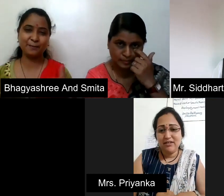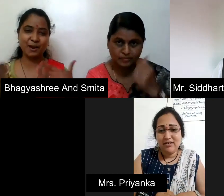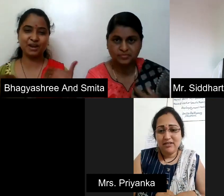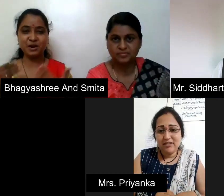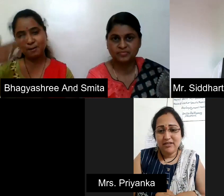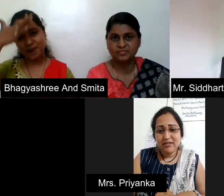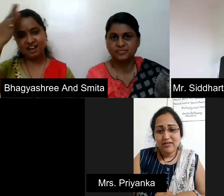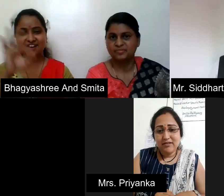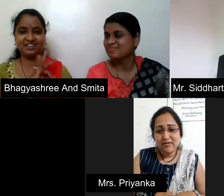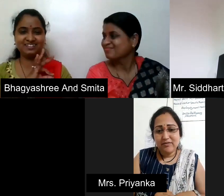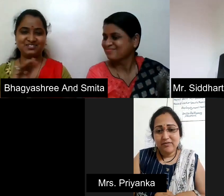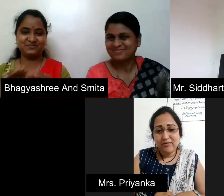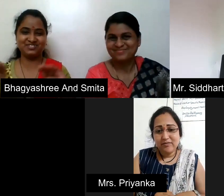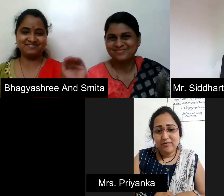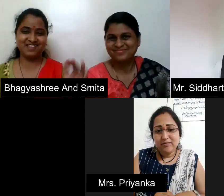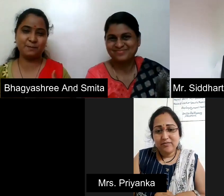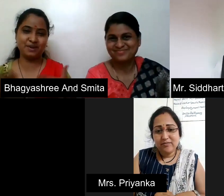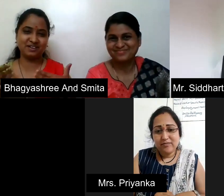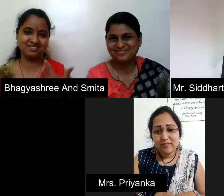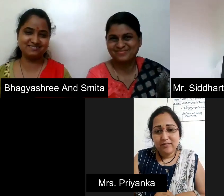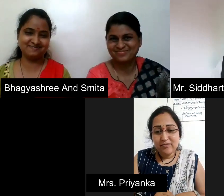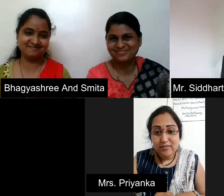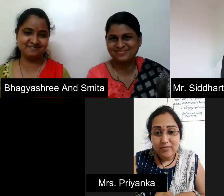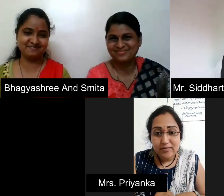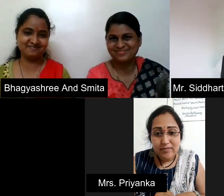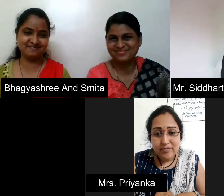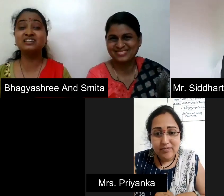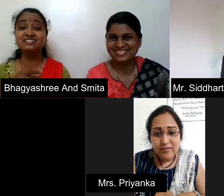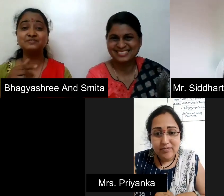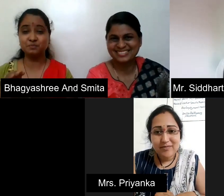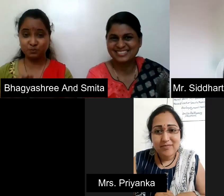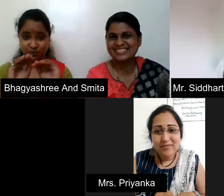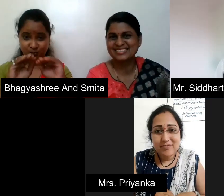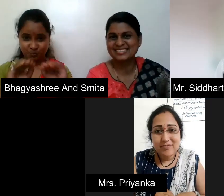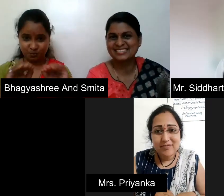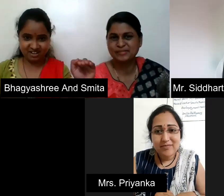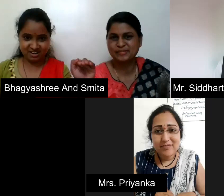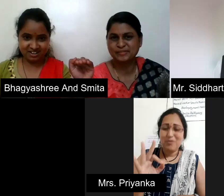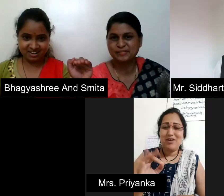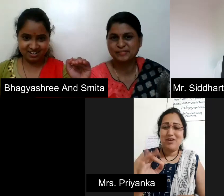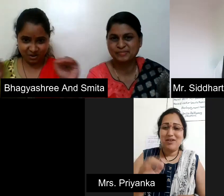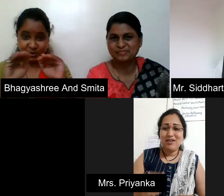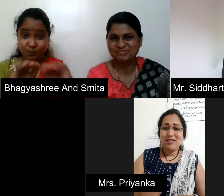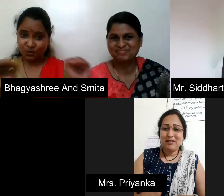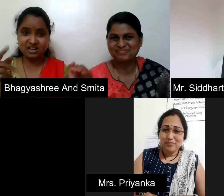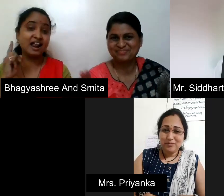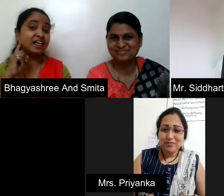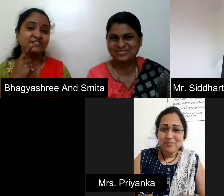ध्यान में रहता है। ये एक बड़ी छोटी सी और बड़ी महत्वपूर्ण चीज आपने बताई भाग्यश्री जी और प्रियंका